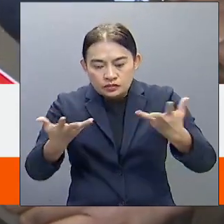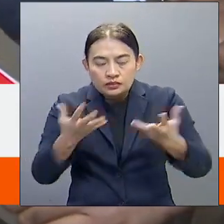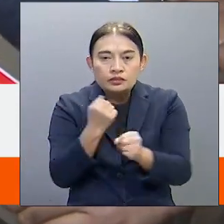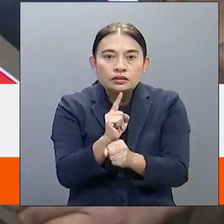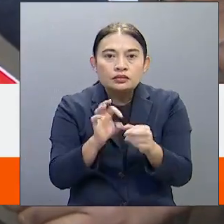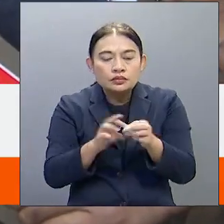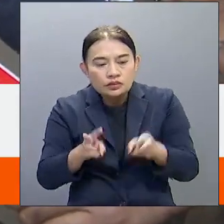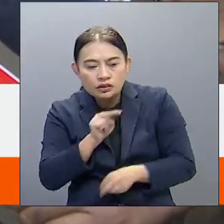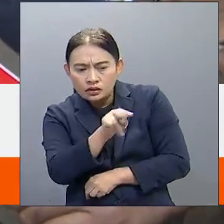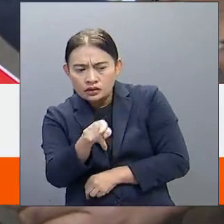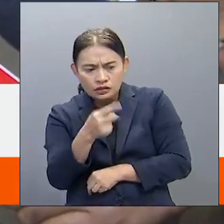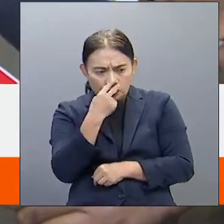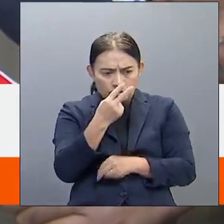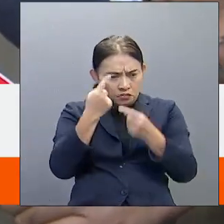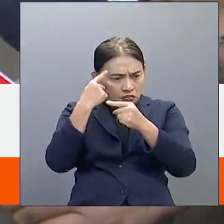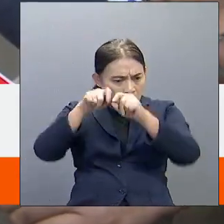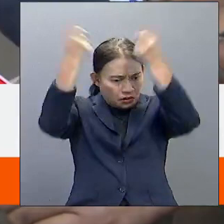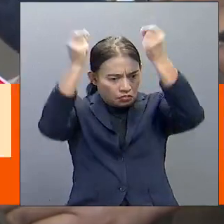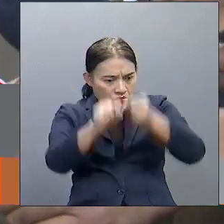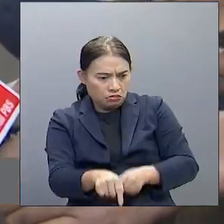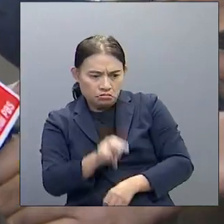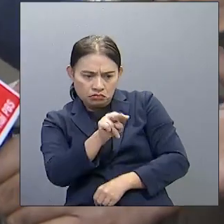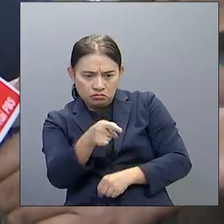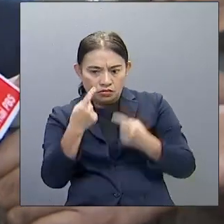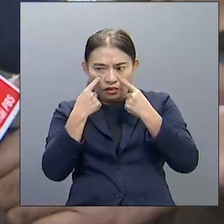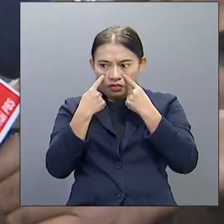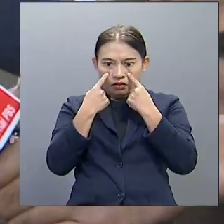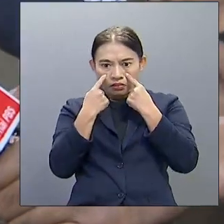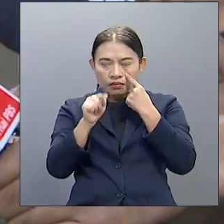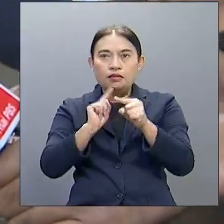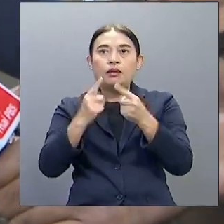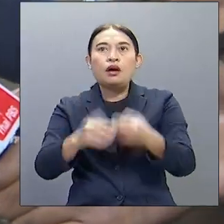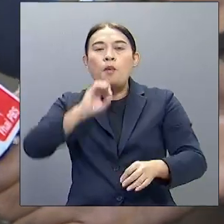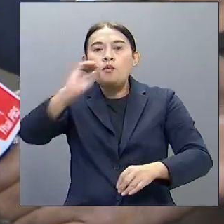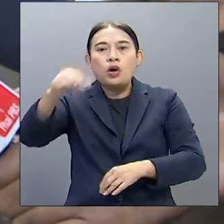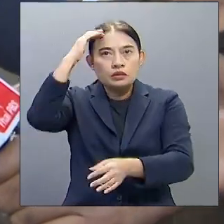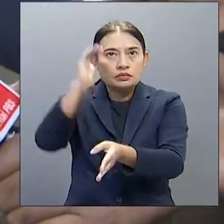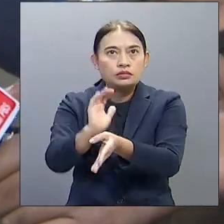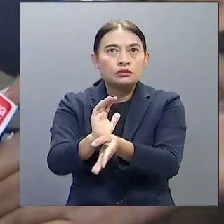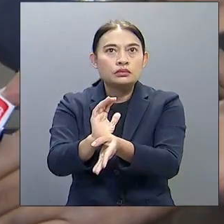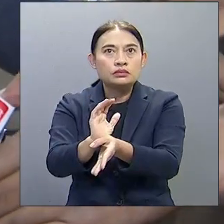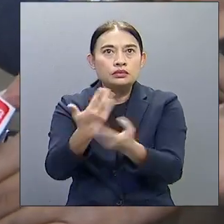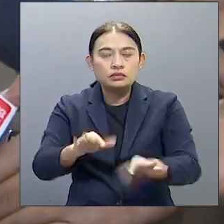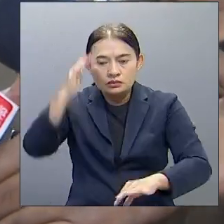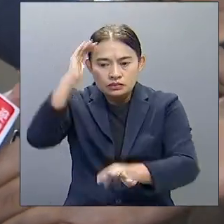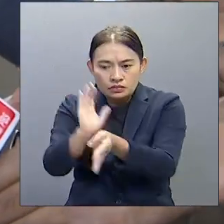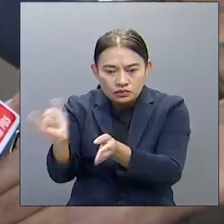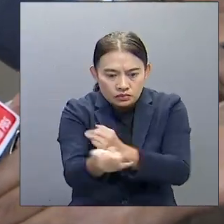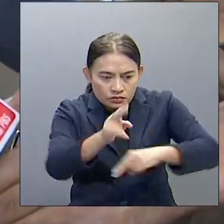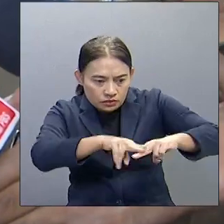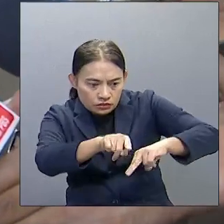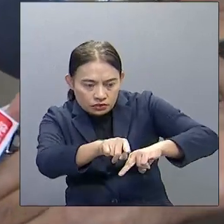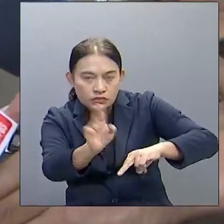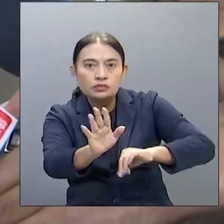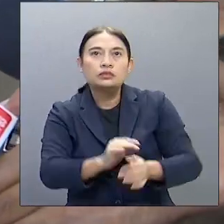แต่มุดน้องเห็นไอ้นี่มันคลั่งแล้วไอ้นี่อาการไม่ดีแล้วมันตาขวางแล้วแจ้งตำรวจมาอย่างเงี้ยจะให้ตำรวจไปนั่งเฝ้าเมื่อไหร่มันจะ